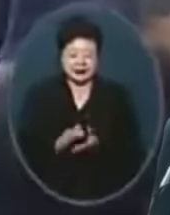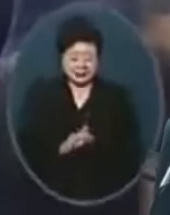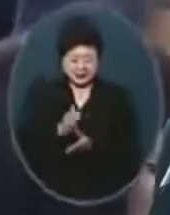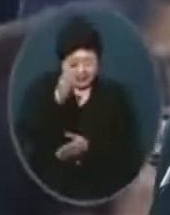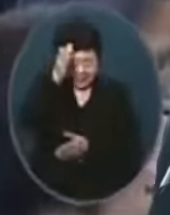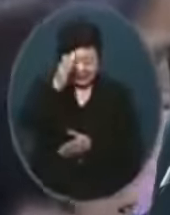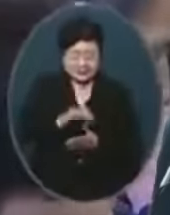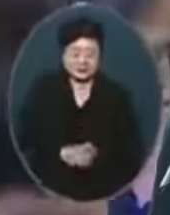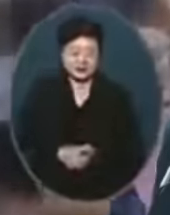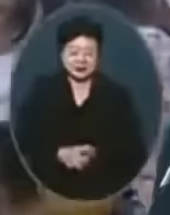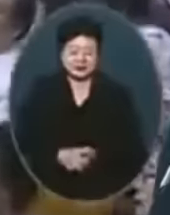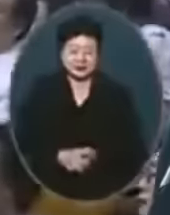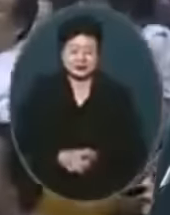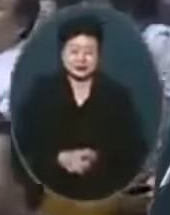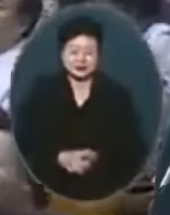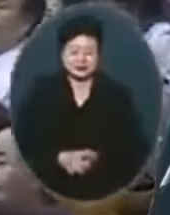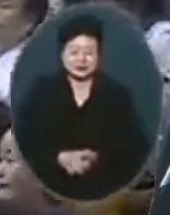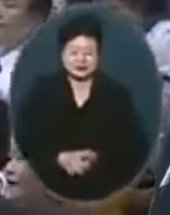할렐루야.